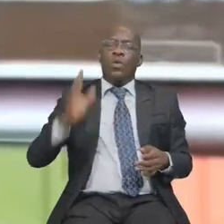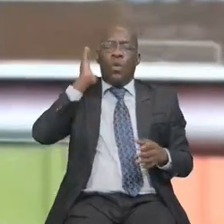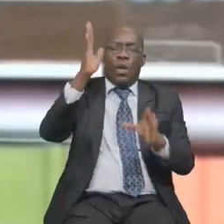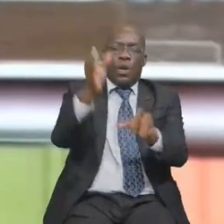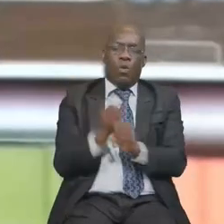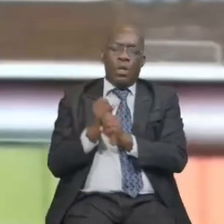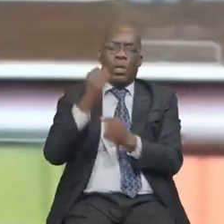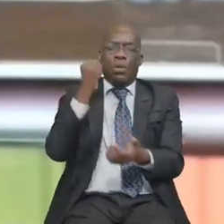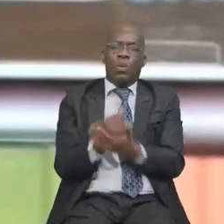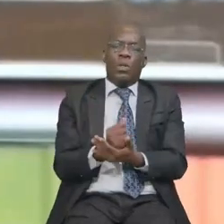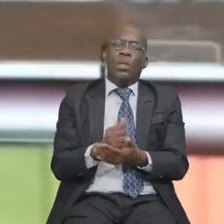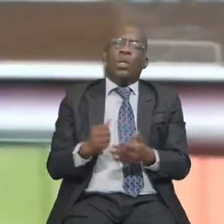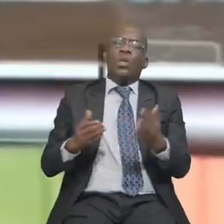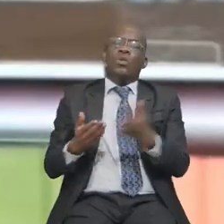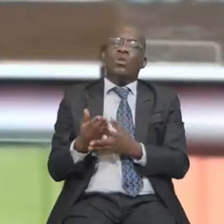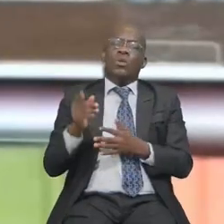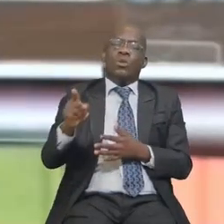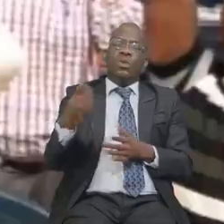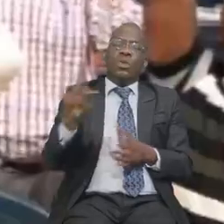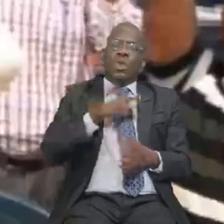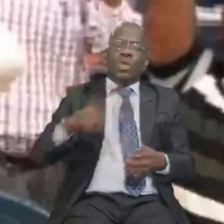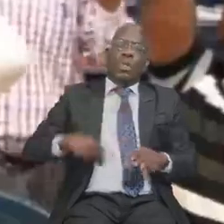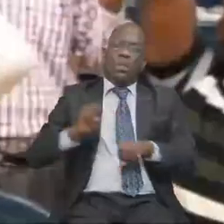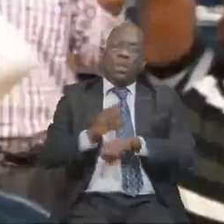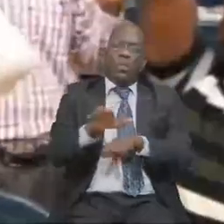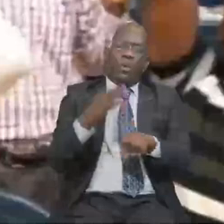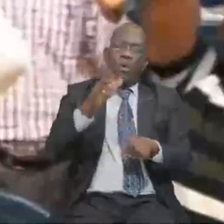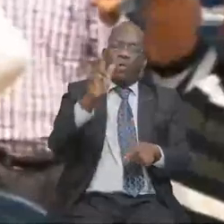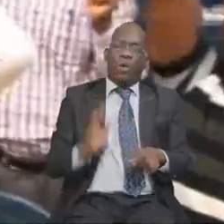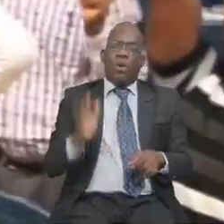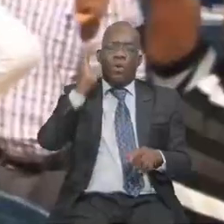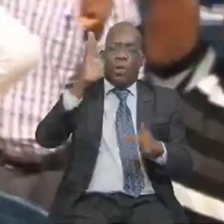toi, le royaume de Dieu va gagner. Et